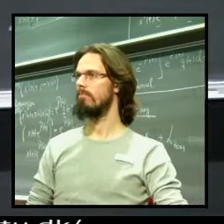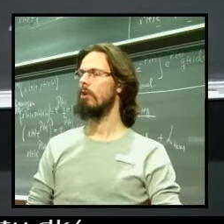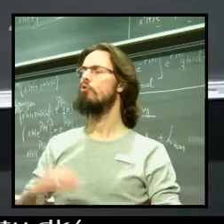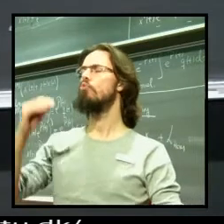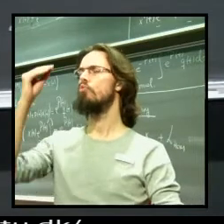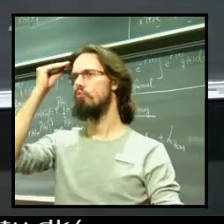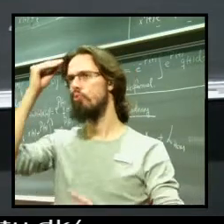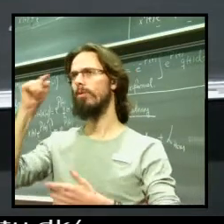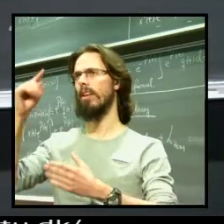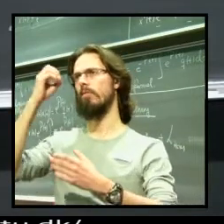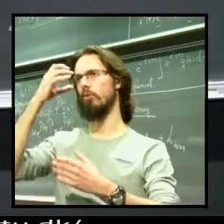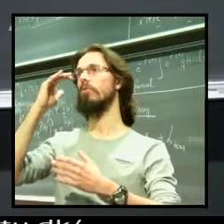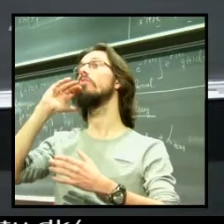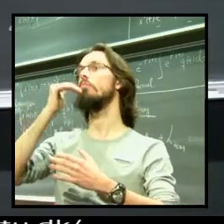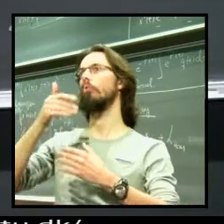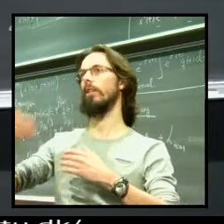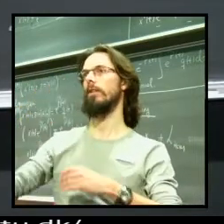Husk den, for den skal vi bruge.